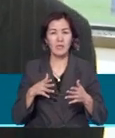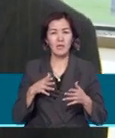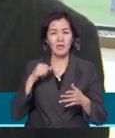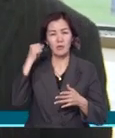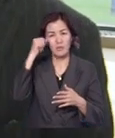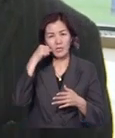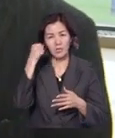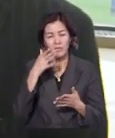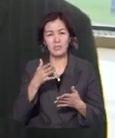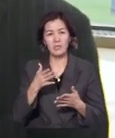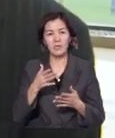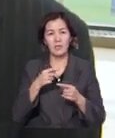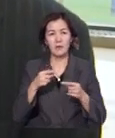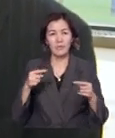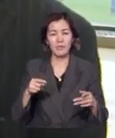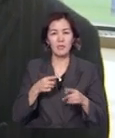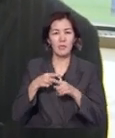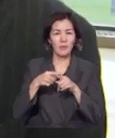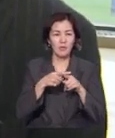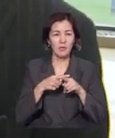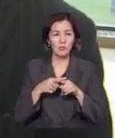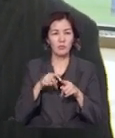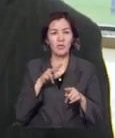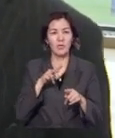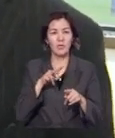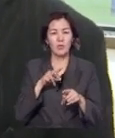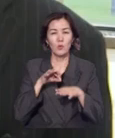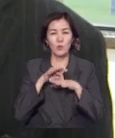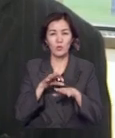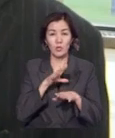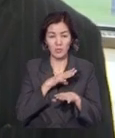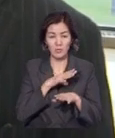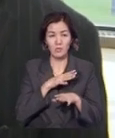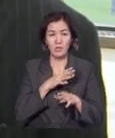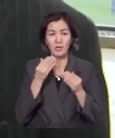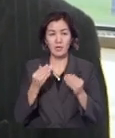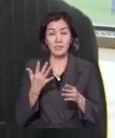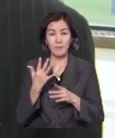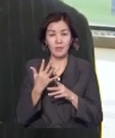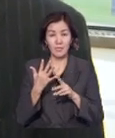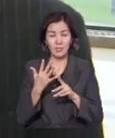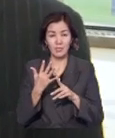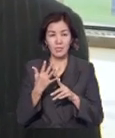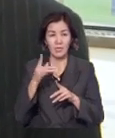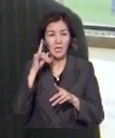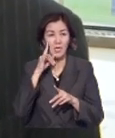Өзбекстанда, сондай-сондай Белоруссияда, Минскіде өткен, сондықтан қазір енді 5-ші осы